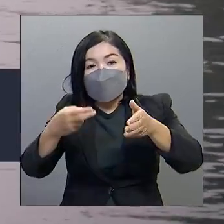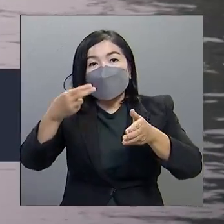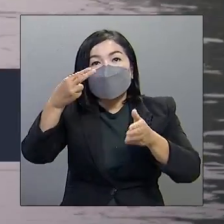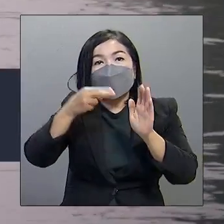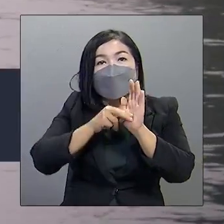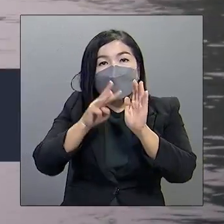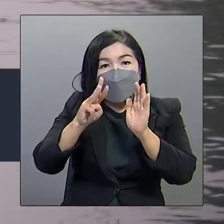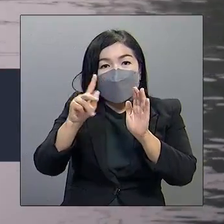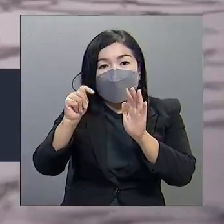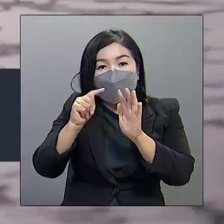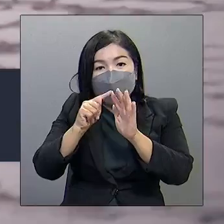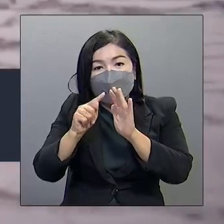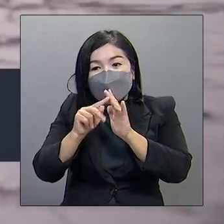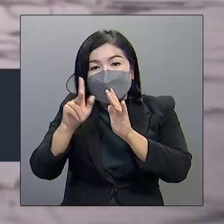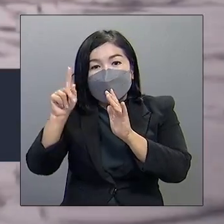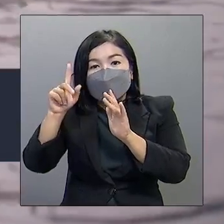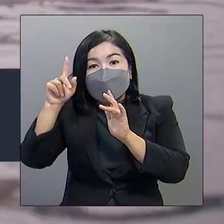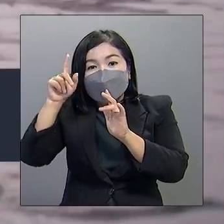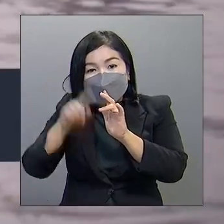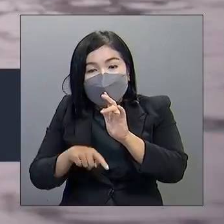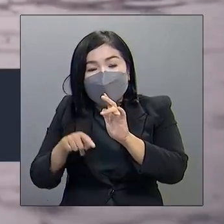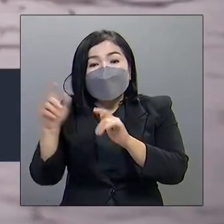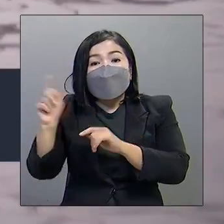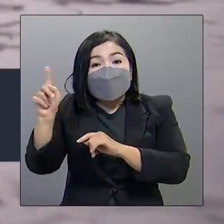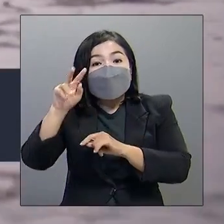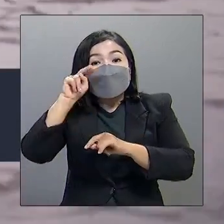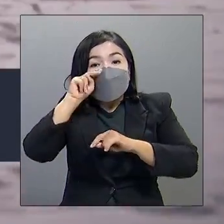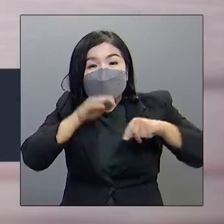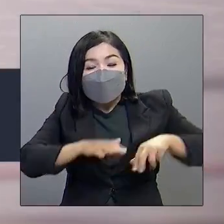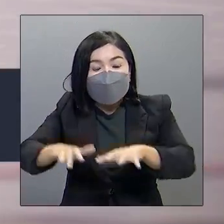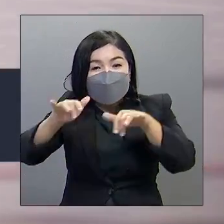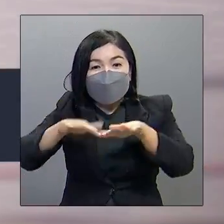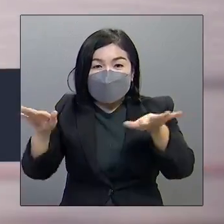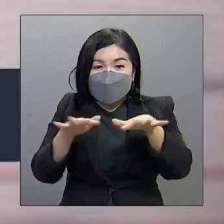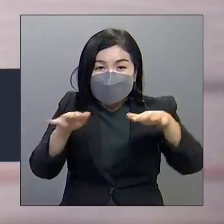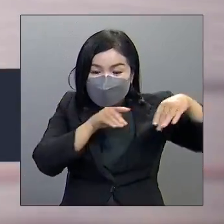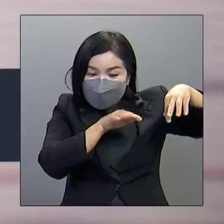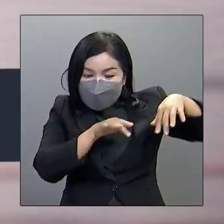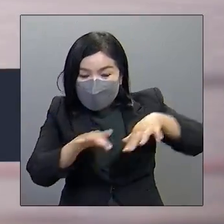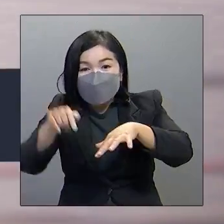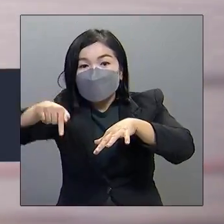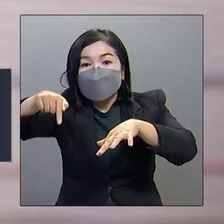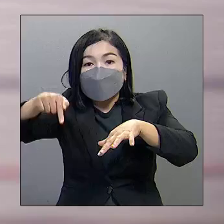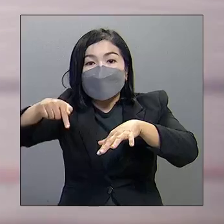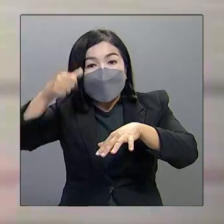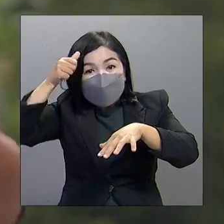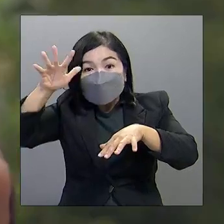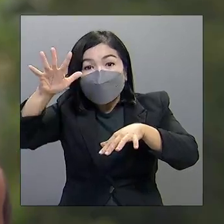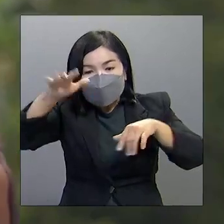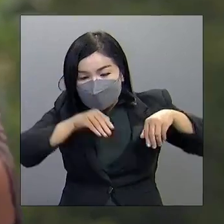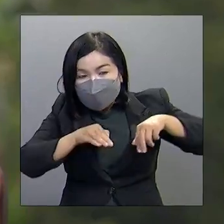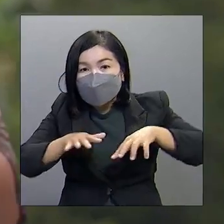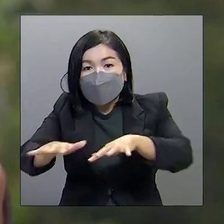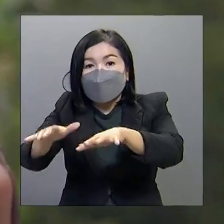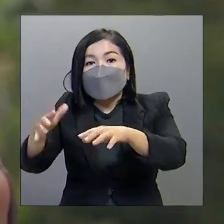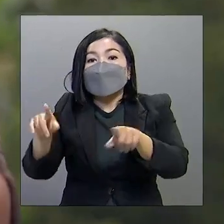นี้มีความสำคัญมากๆครับคุณผู้ชมเพราะว่าถ้าเกิดปล่อยให้น้ำเข้ามาตามปกติเนี่ยจะใช้เวลาจากต้นทางเนี่ยจนถึงตรงนี้15วันโดยประมาณเราเนี่ยใ